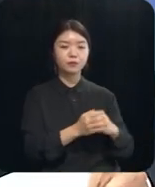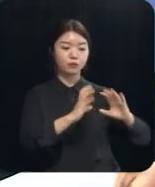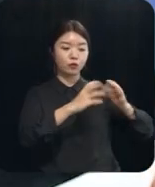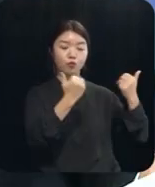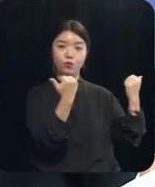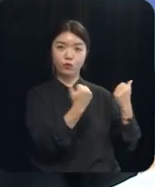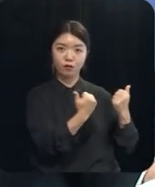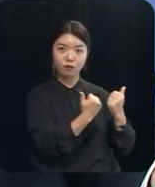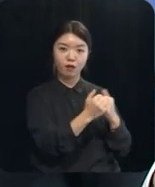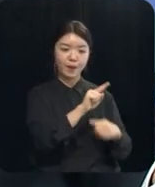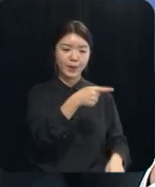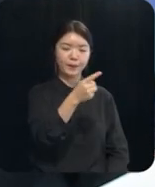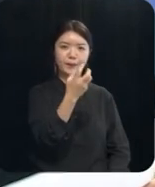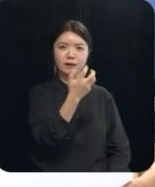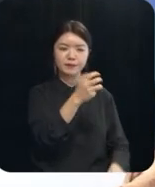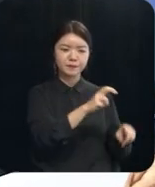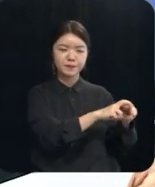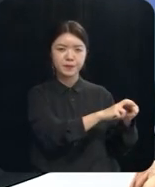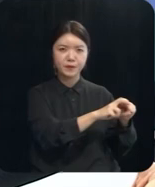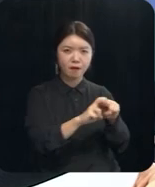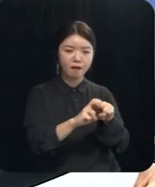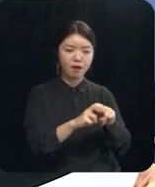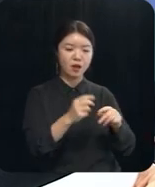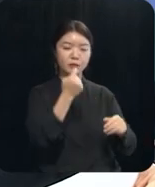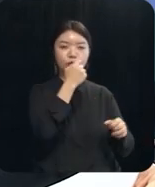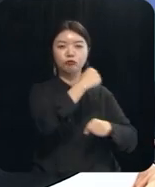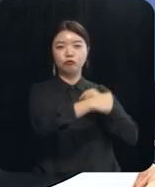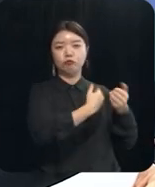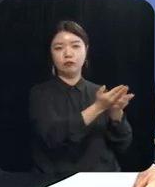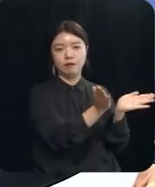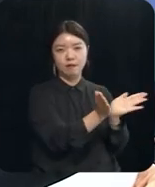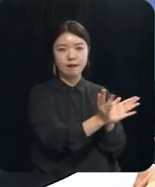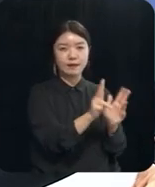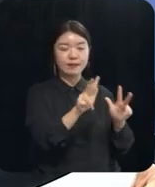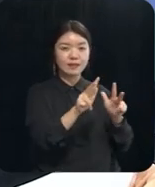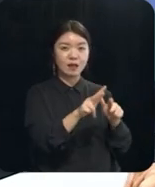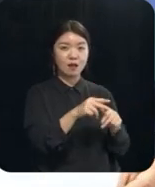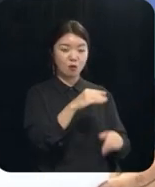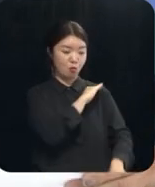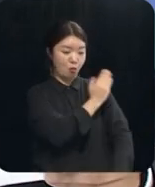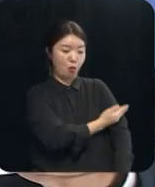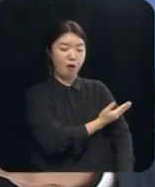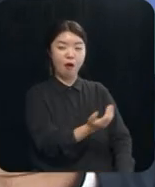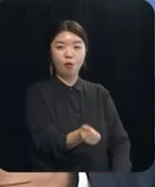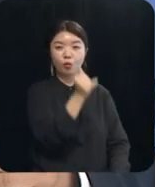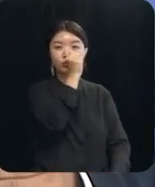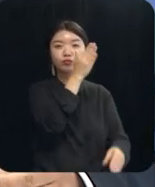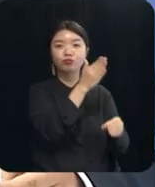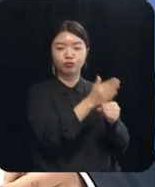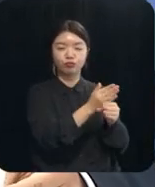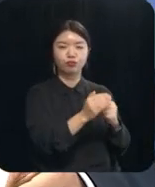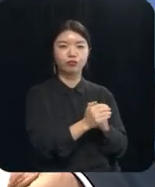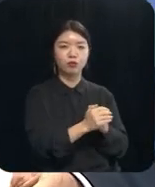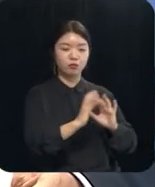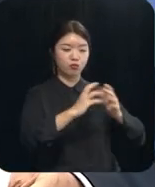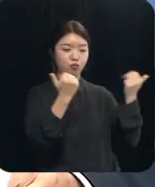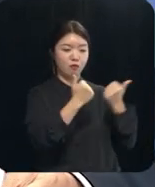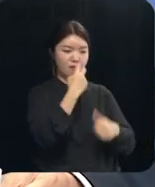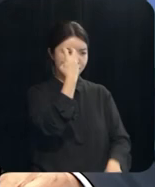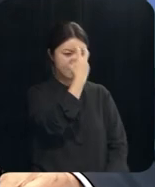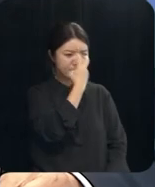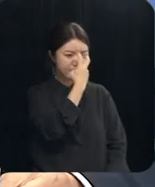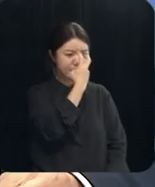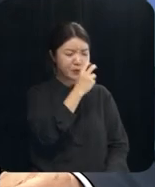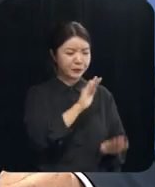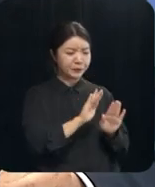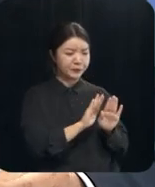국회는 180석으로 민주당이 입법적인 권력을 가지고 있습니다. 국회의 감시와 견제 기능을